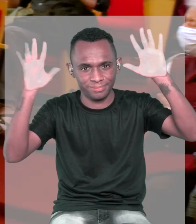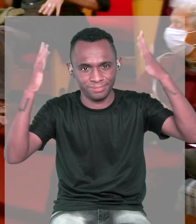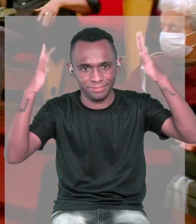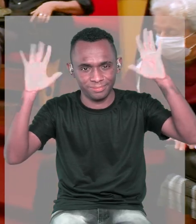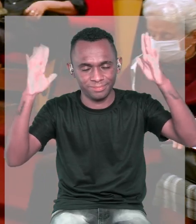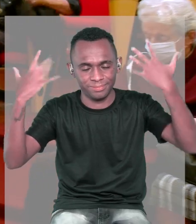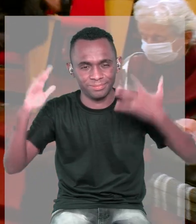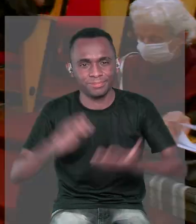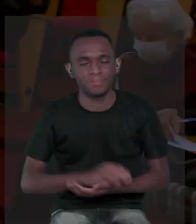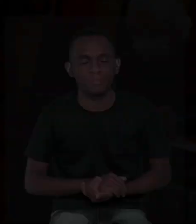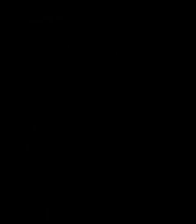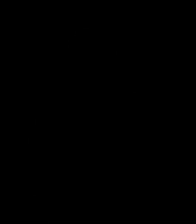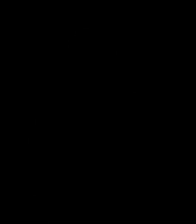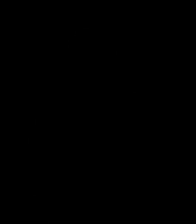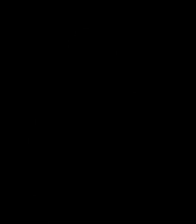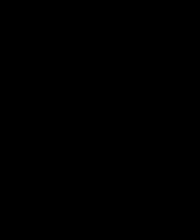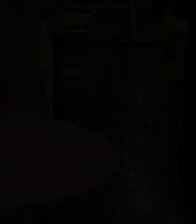aplausos.